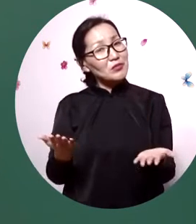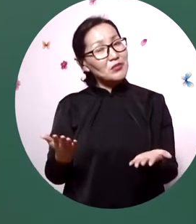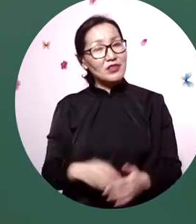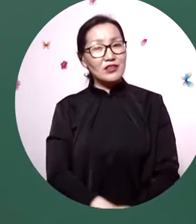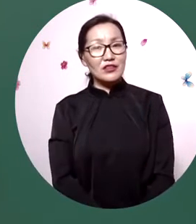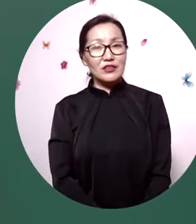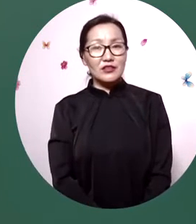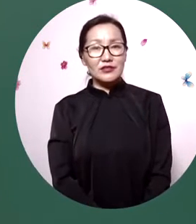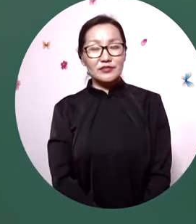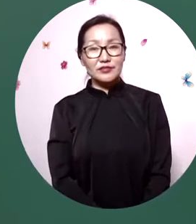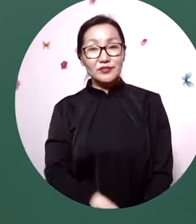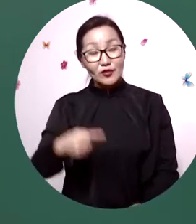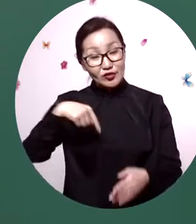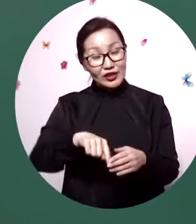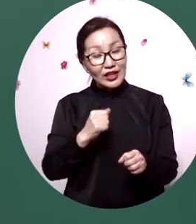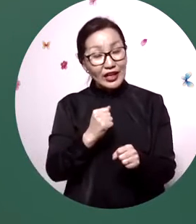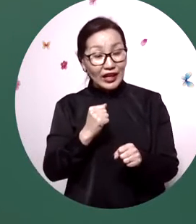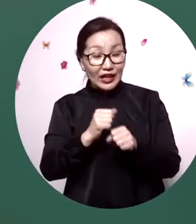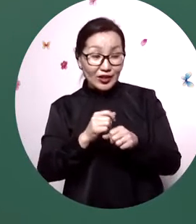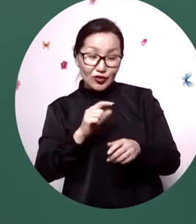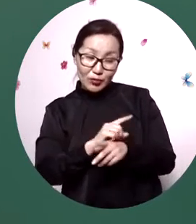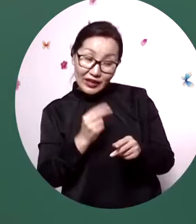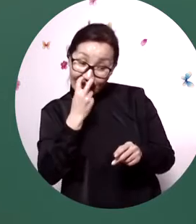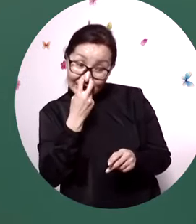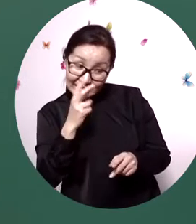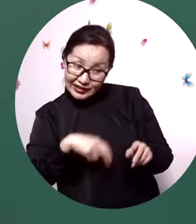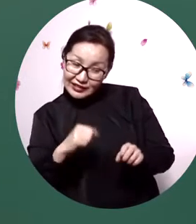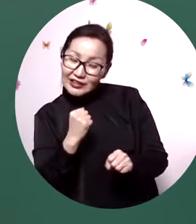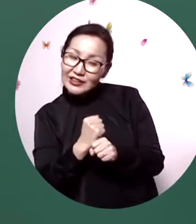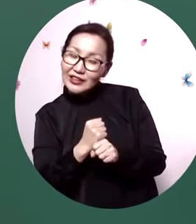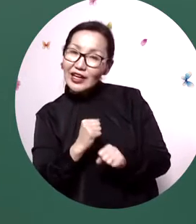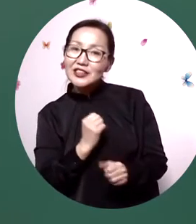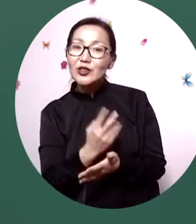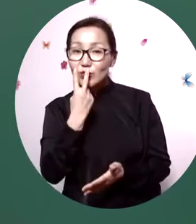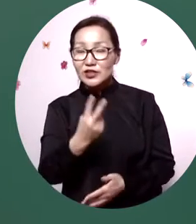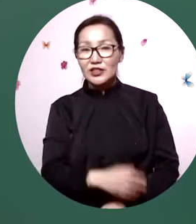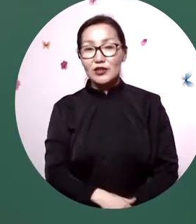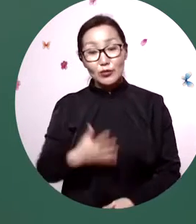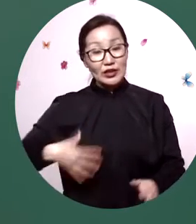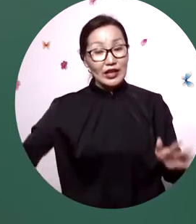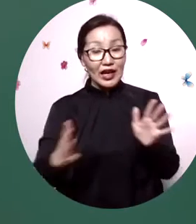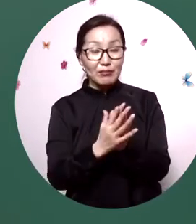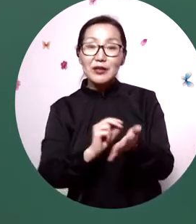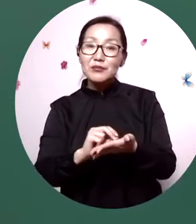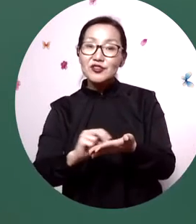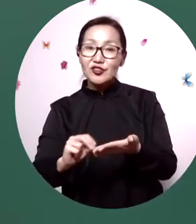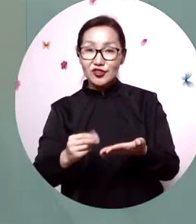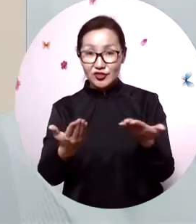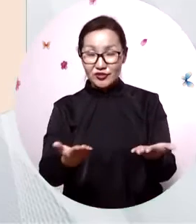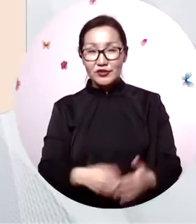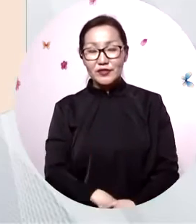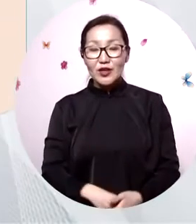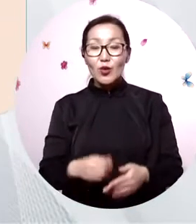За ингээд их дотроо төмөрөө ажиллаад хэдэн асуулт зохиож бичсэн байгаа тавшна. За бүгдээрээ хамтдаа бичээд